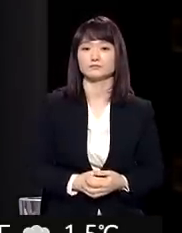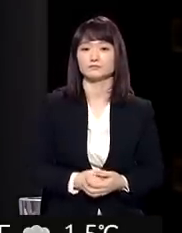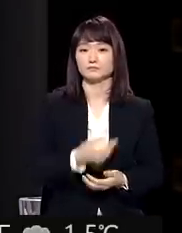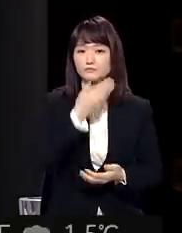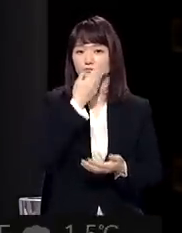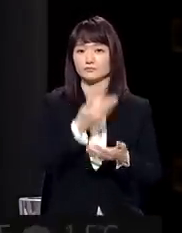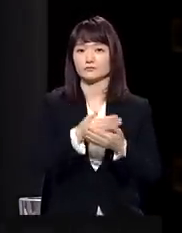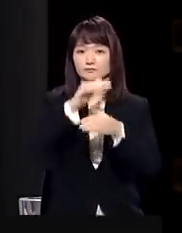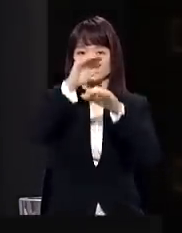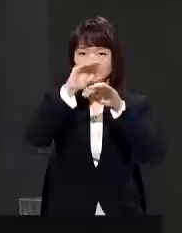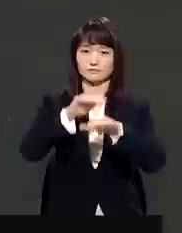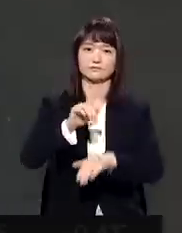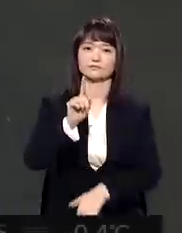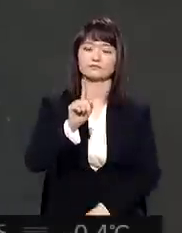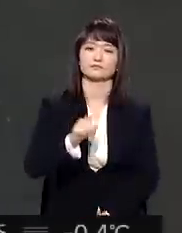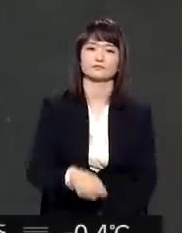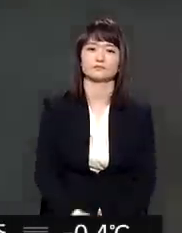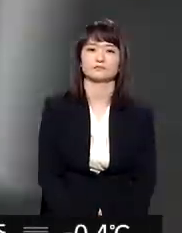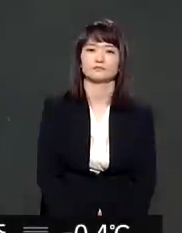체크포인트 짚어보죠